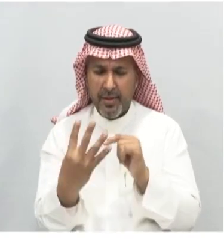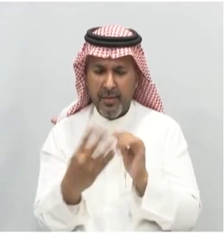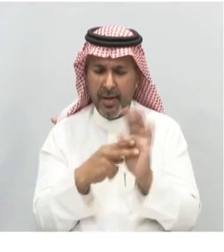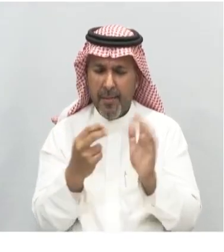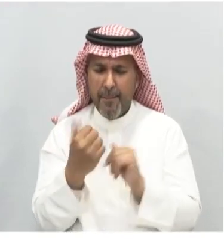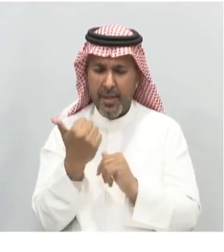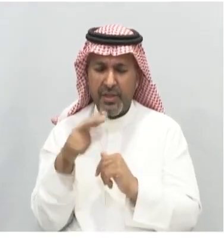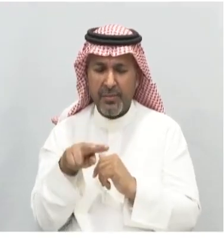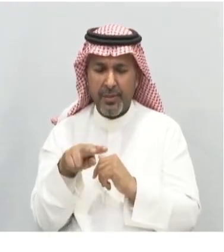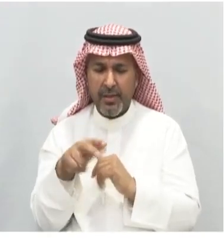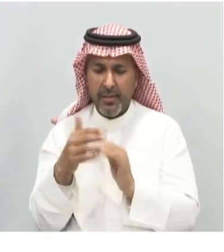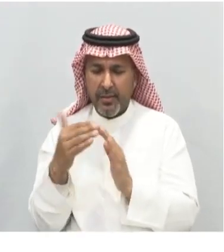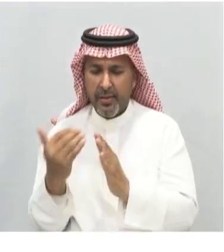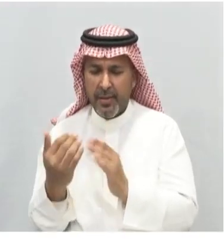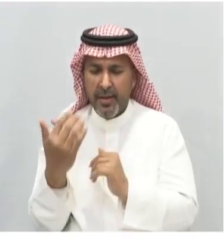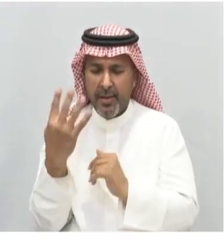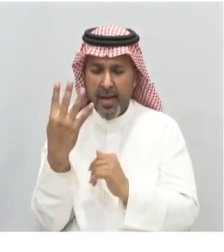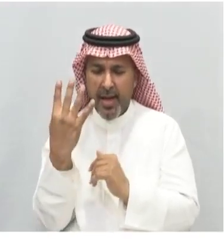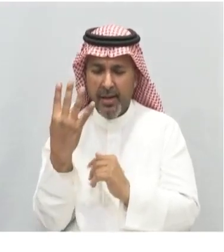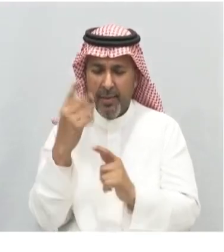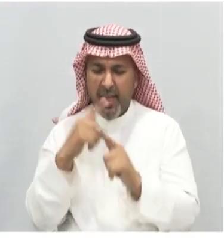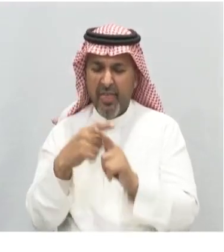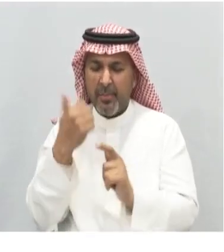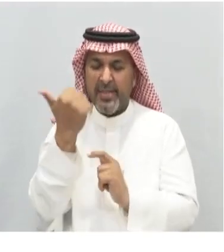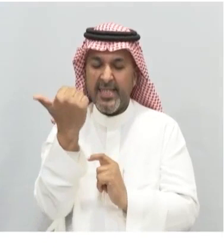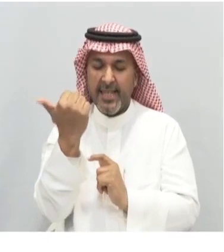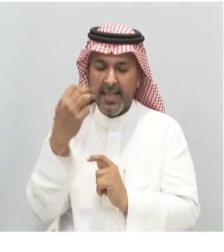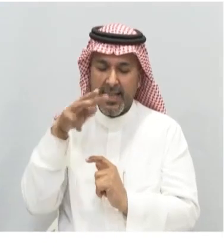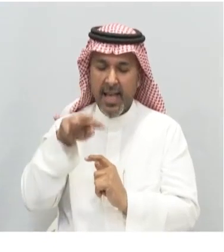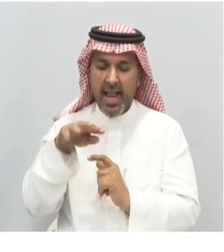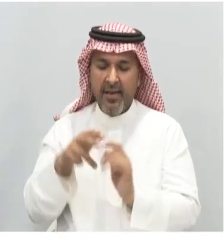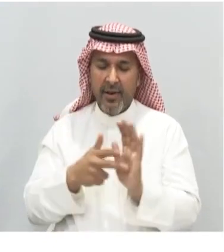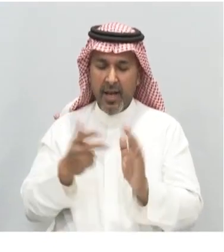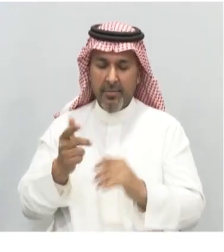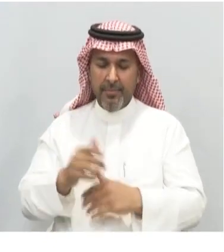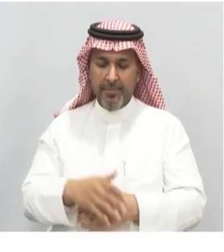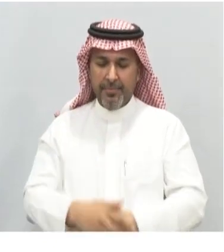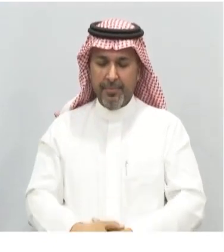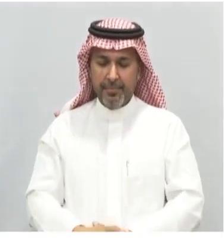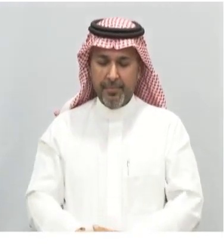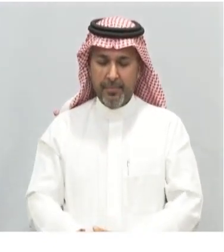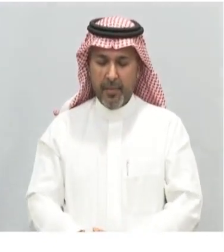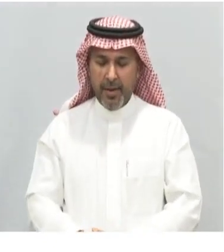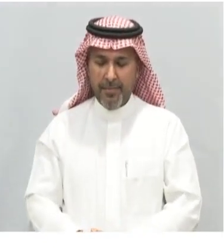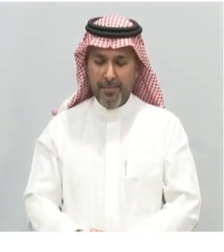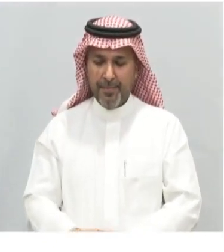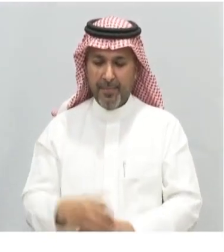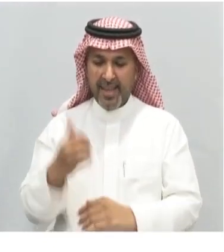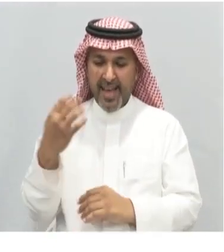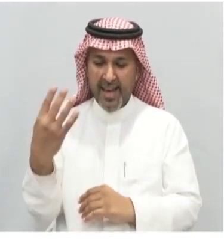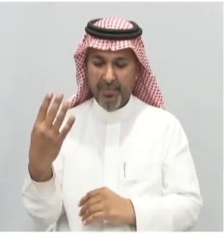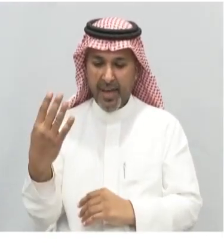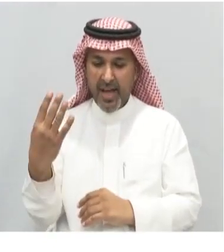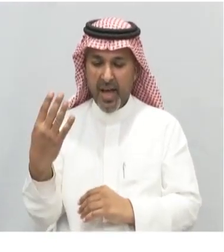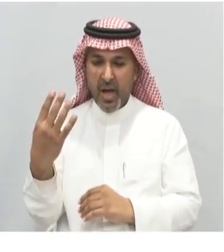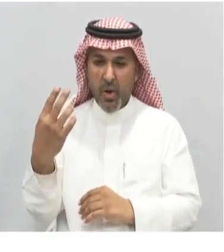600 كذلك ابنائي وبناتي 4 ض 6000 اذا الحقيقه الاساسيه 4 * 6 24